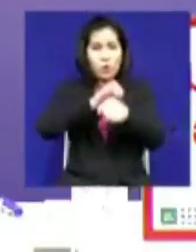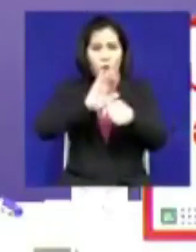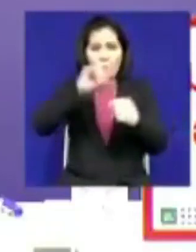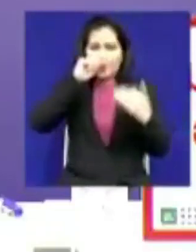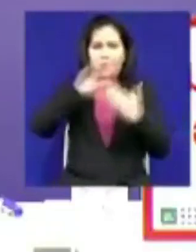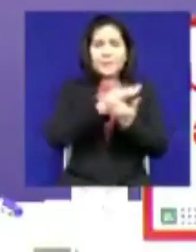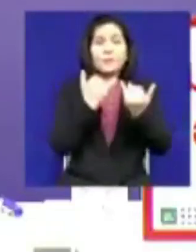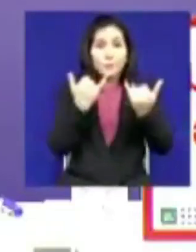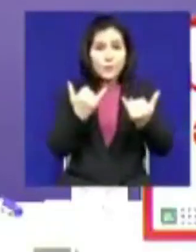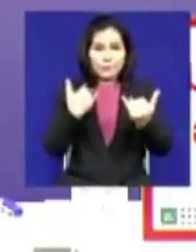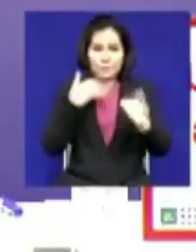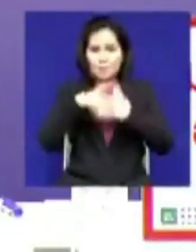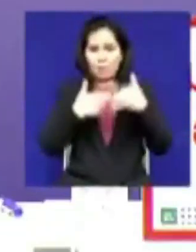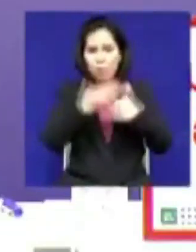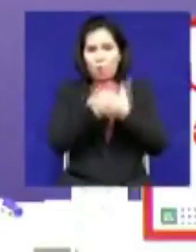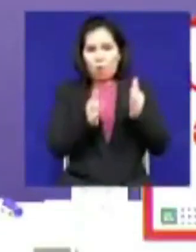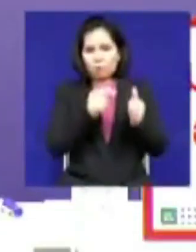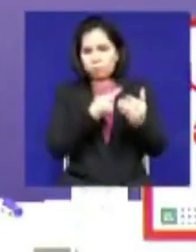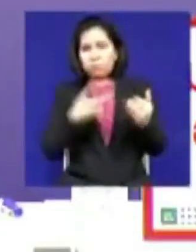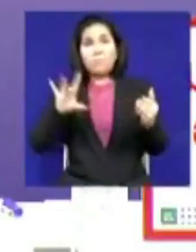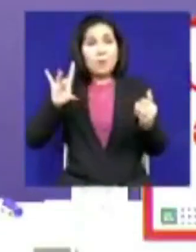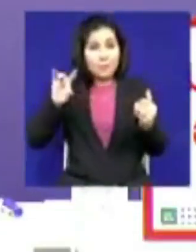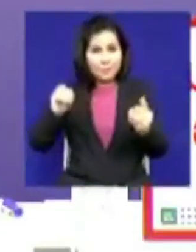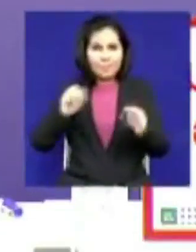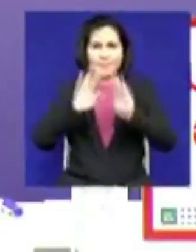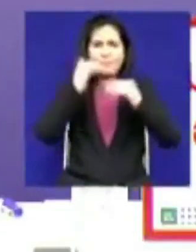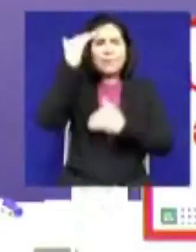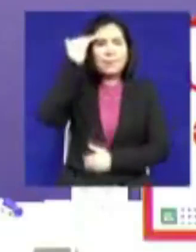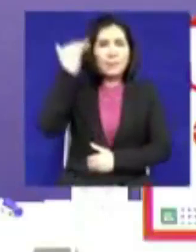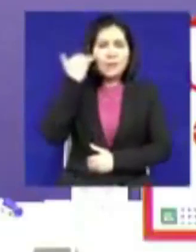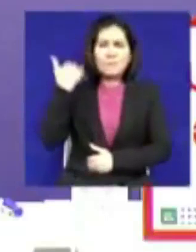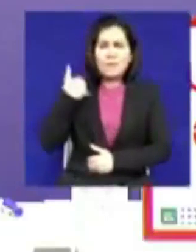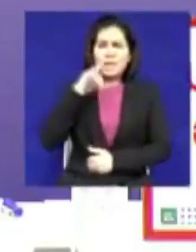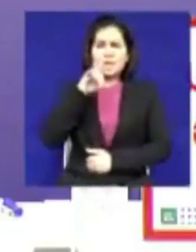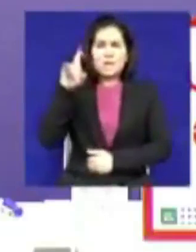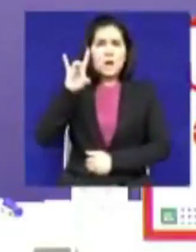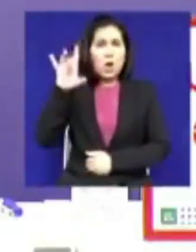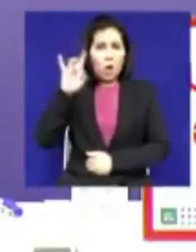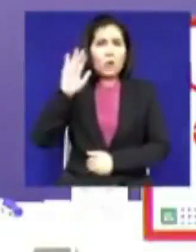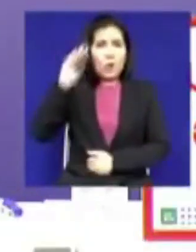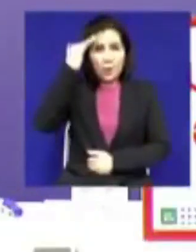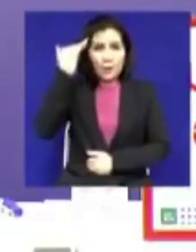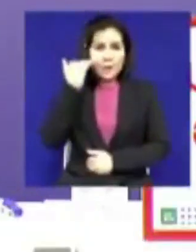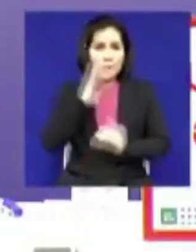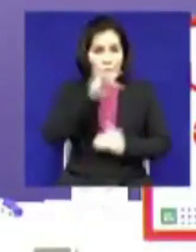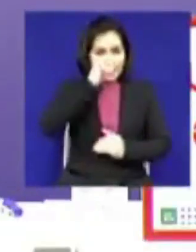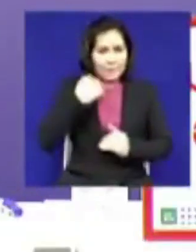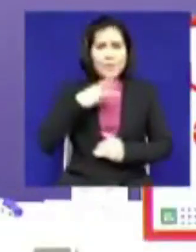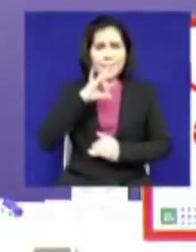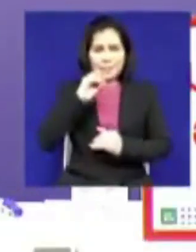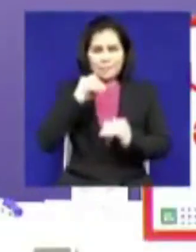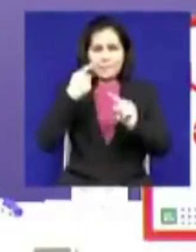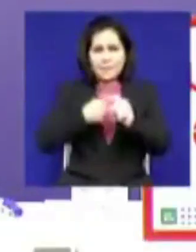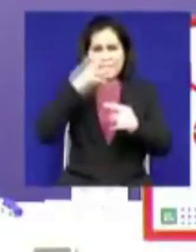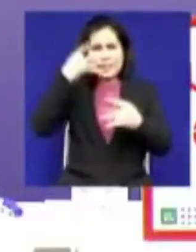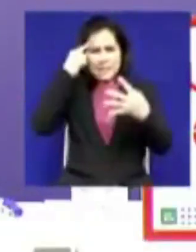ายฝ่ายเช่นการห้ามเข้าประเทศห้ามเดินทางห้ามกิจกรรมต่างๆที่มีการชุมนุมของคนมากเกินไปและความร่วมมือของประช